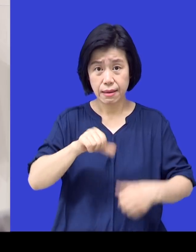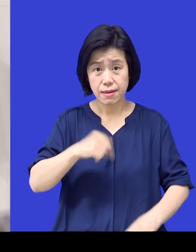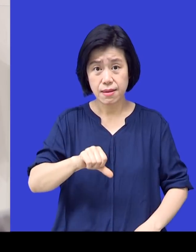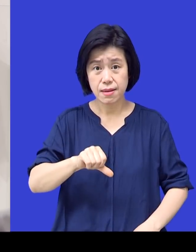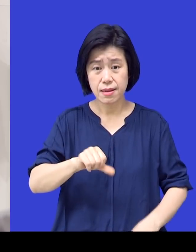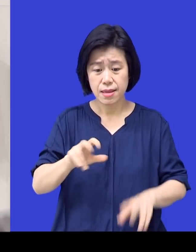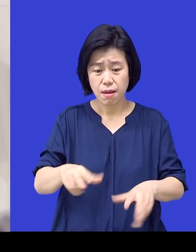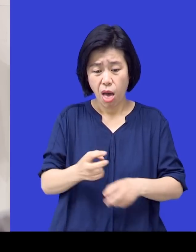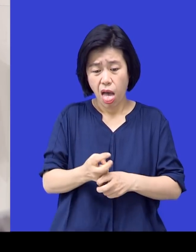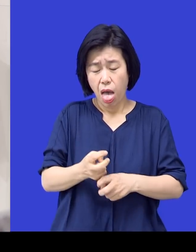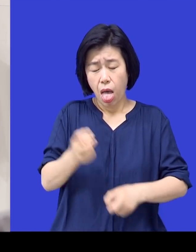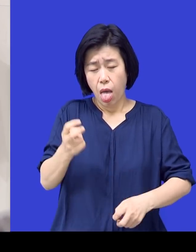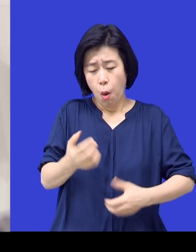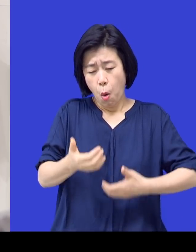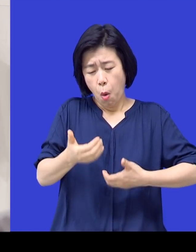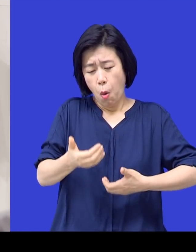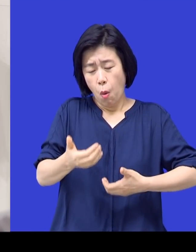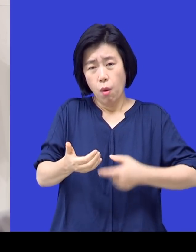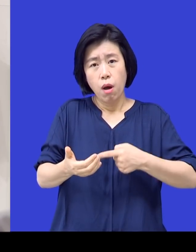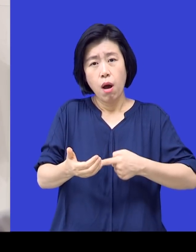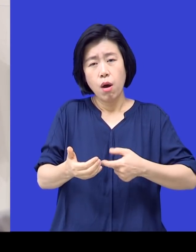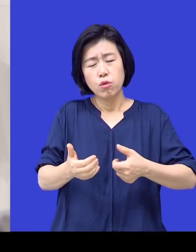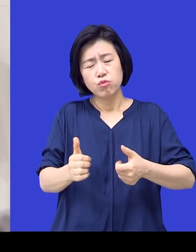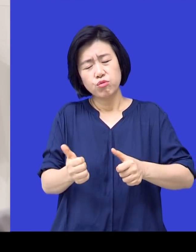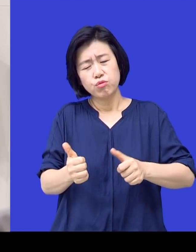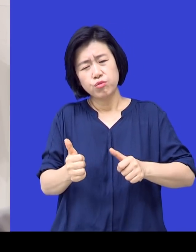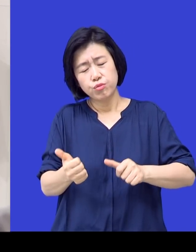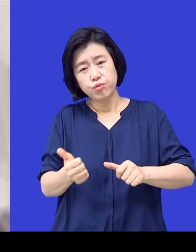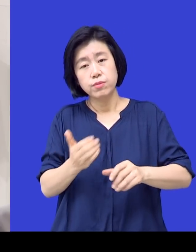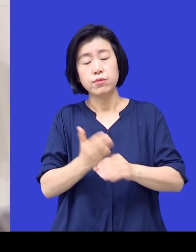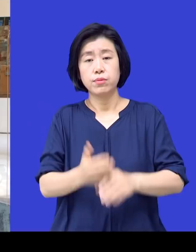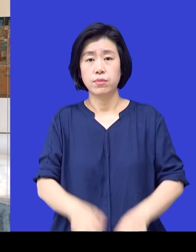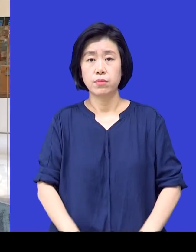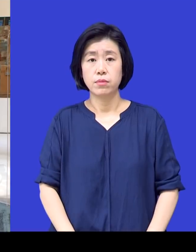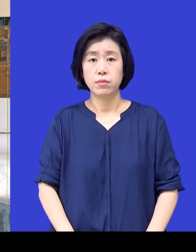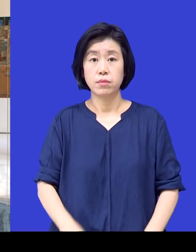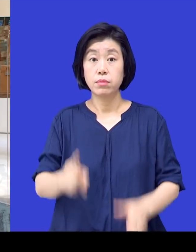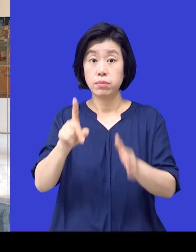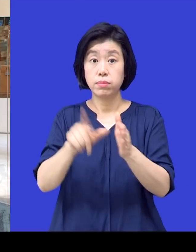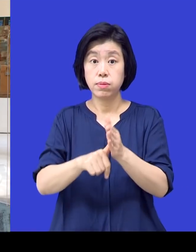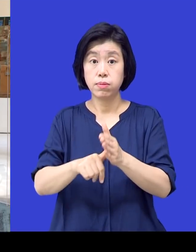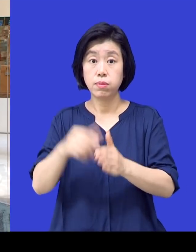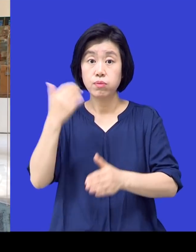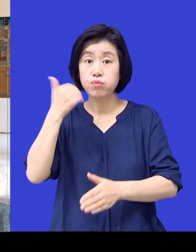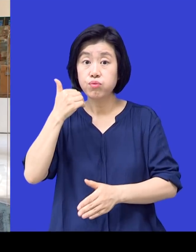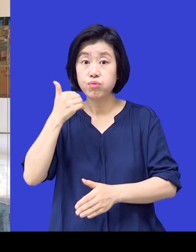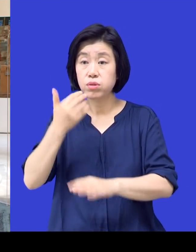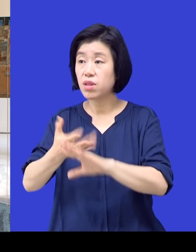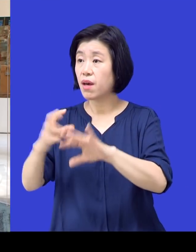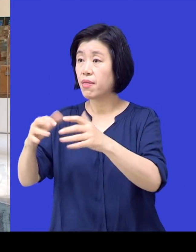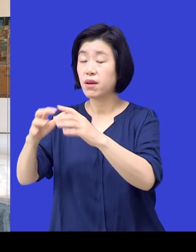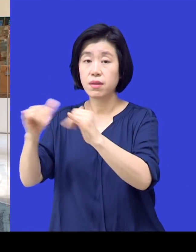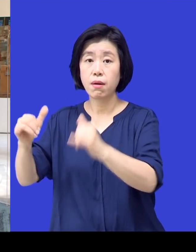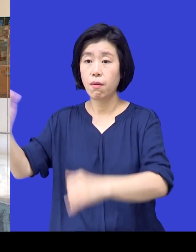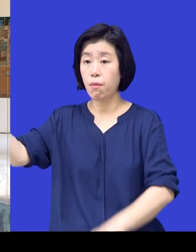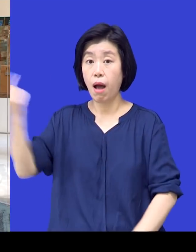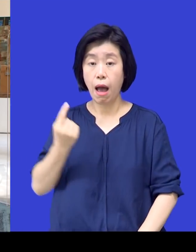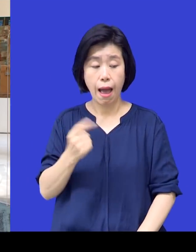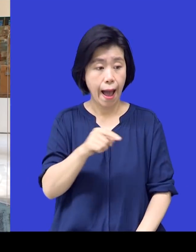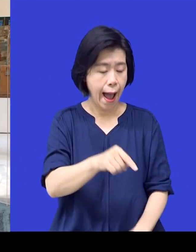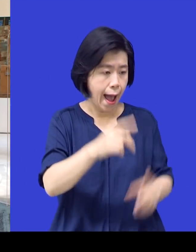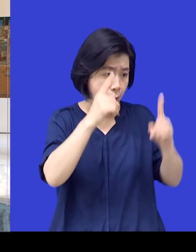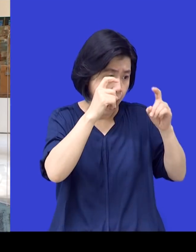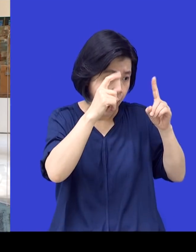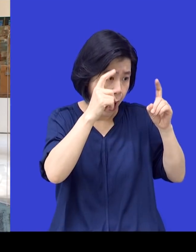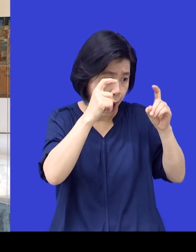지금 신음하면서 죽어간다고. 근데 외국 사람이 와가지고 그 아이 사진을 찍으면서 너 아이 사진 찍고는